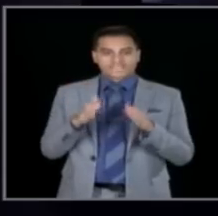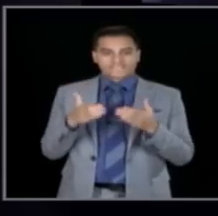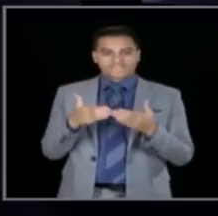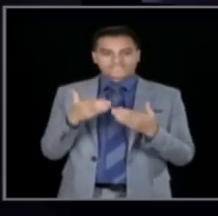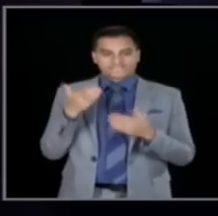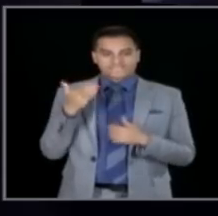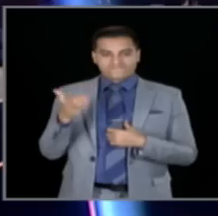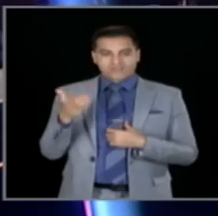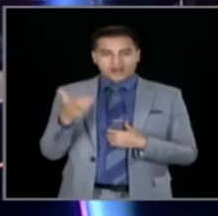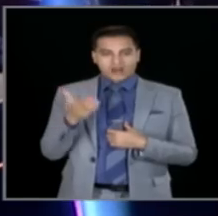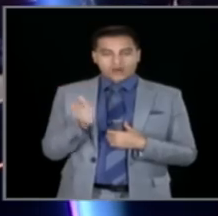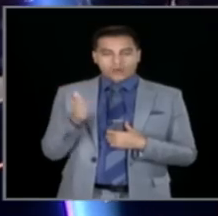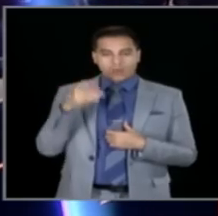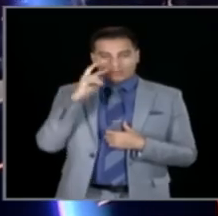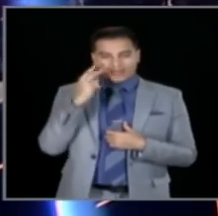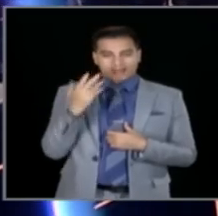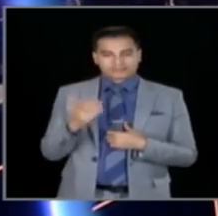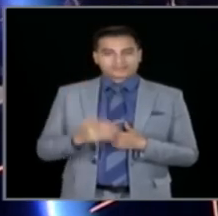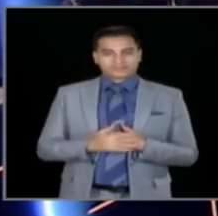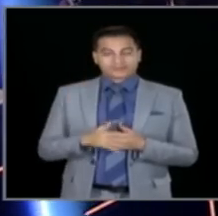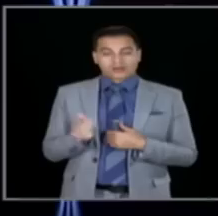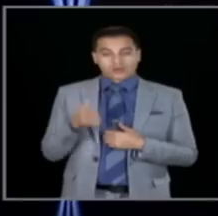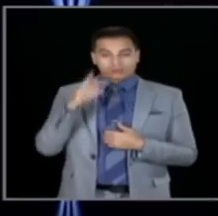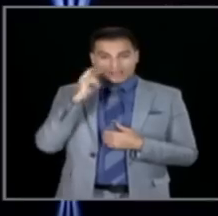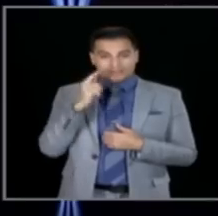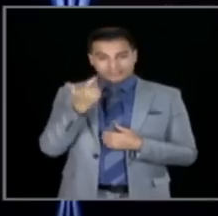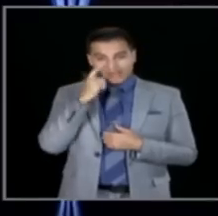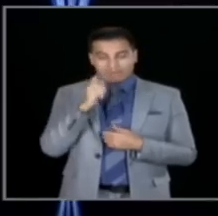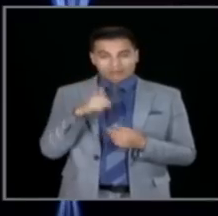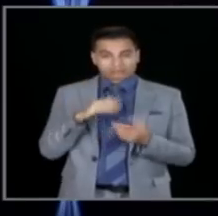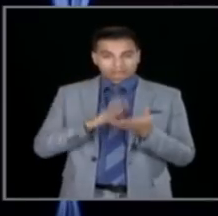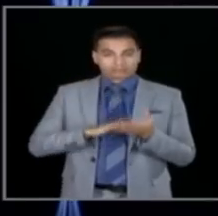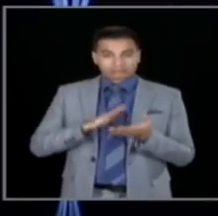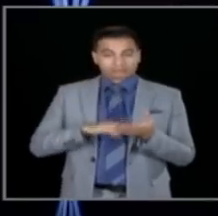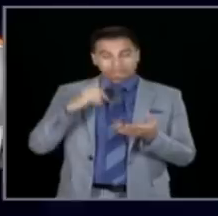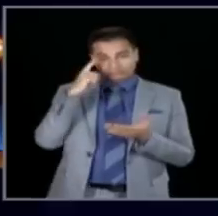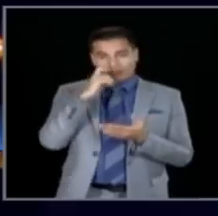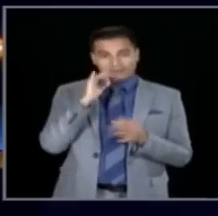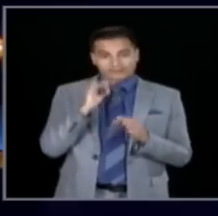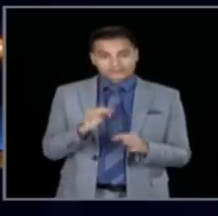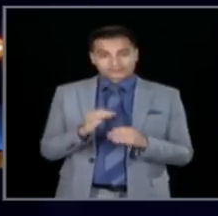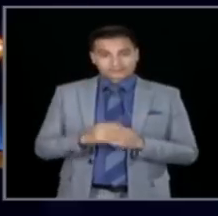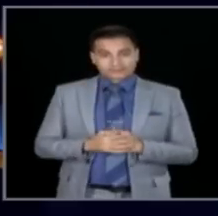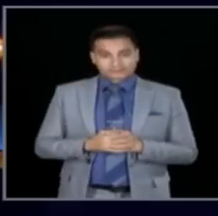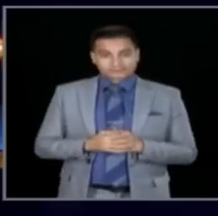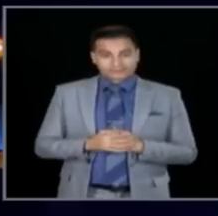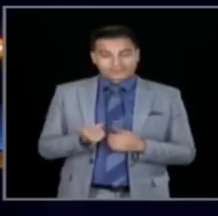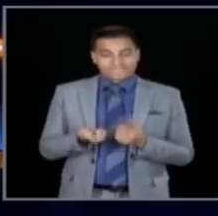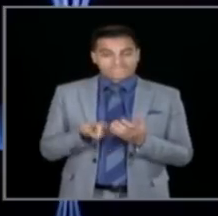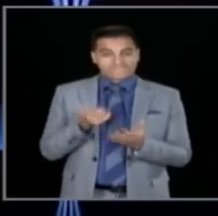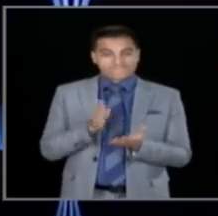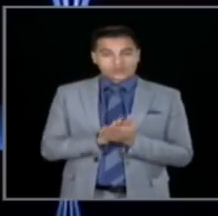65 فريق الحوت الأزرق. الحوت الأزرق موقفكم صعب جدا وما عندكوش